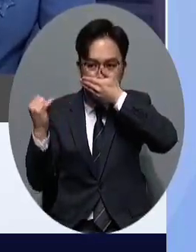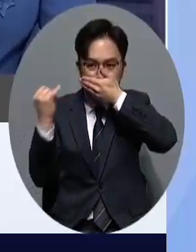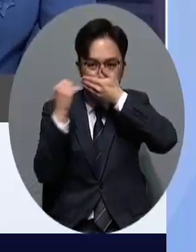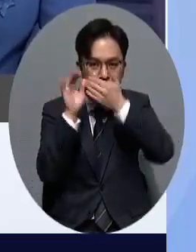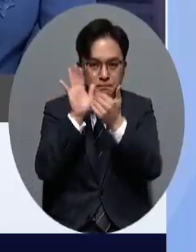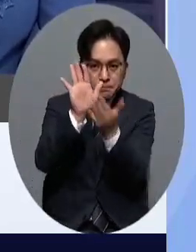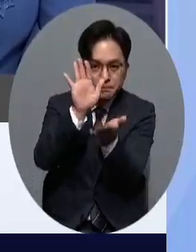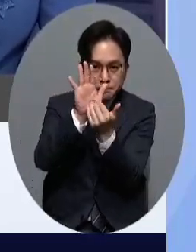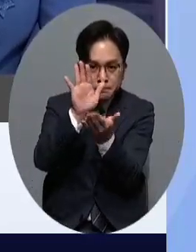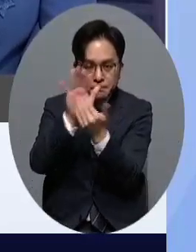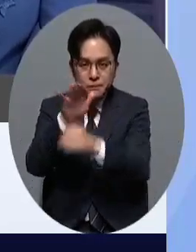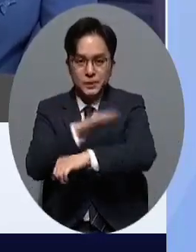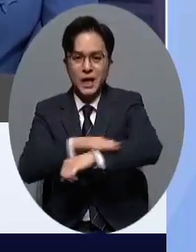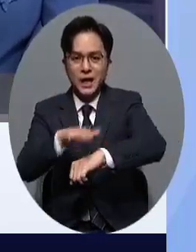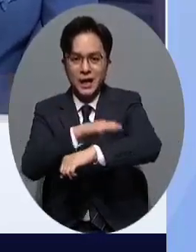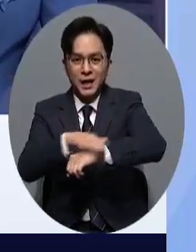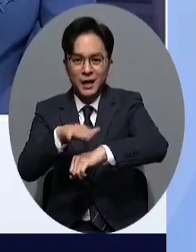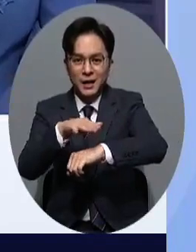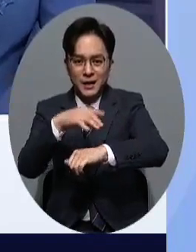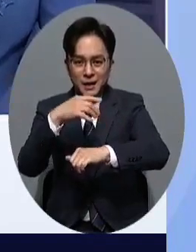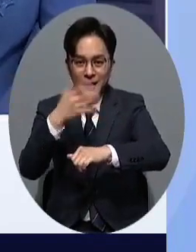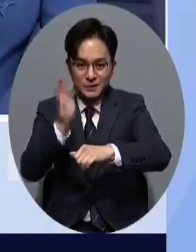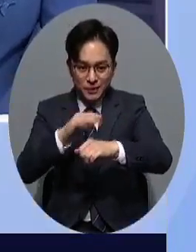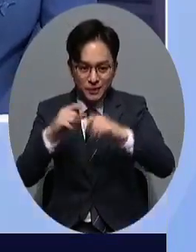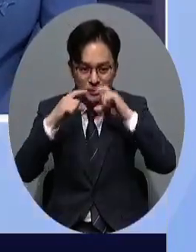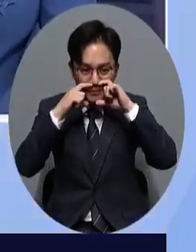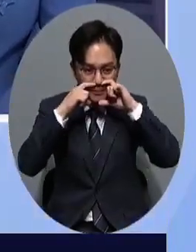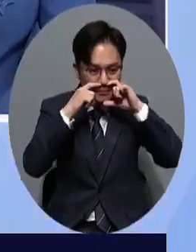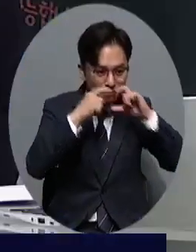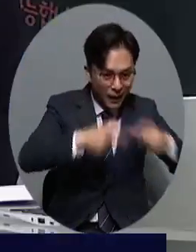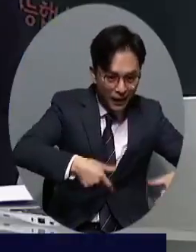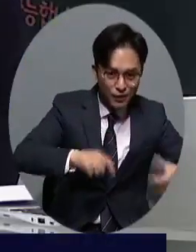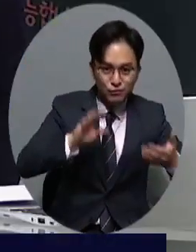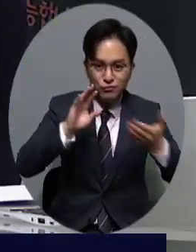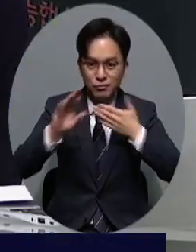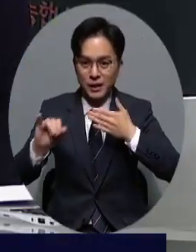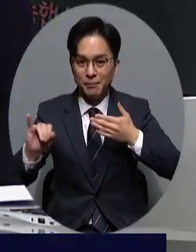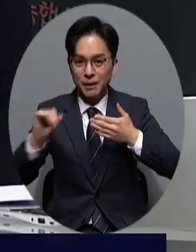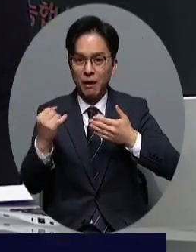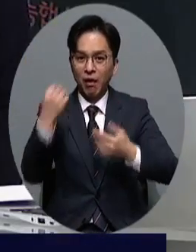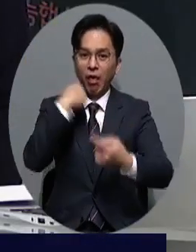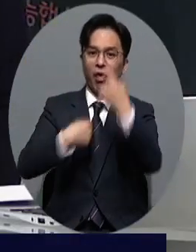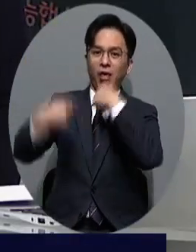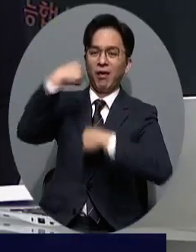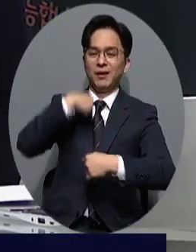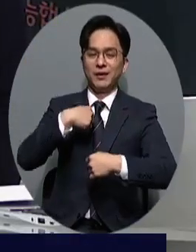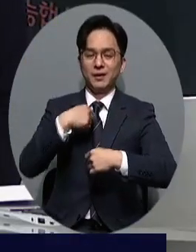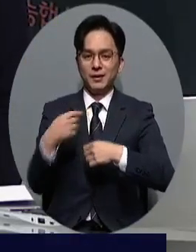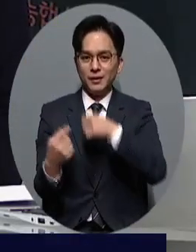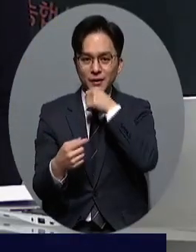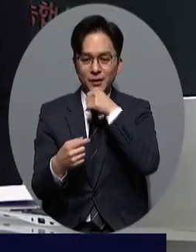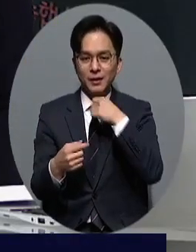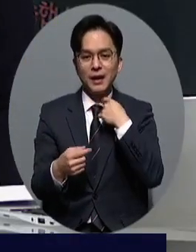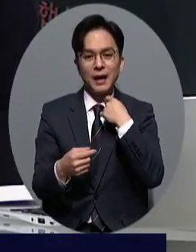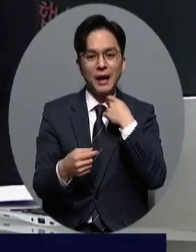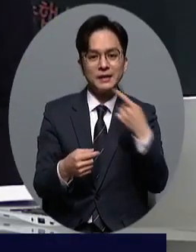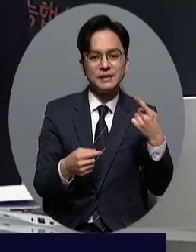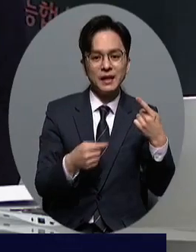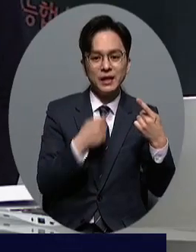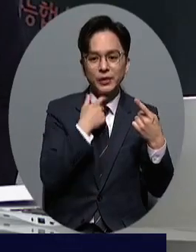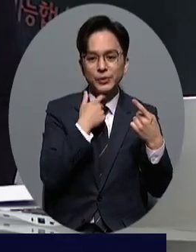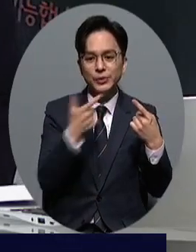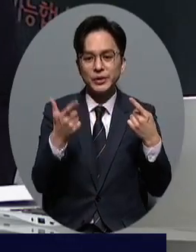한 달 이상 유행하는 것 같습니다. 예. 네. 그런데 특히 1살에서 6살까지 어린아이들이 많이 독감이 걸린다고 하는데 특별한 이유가